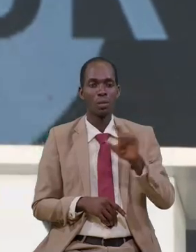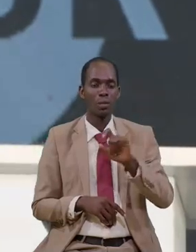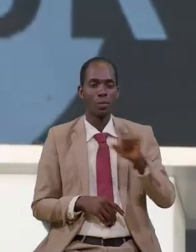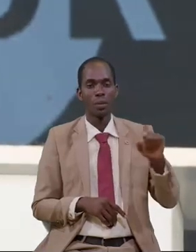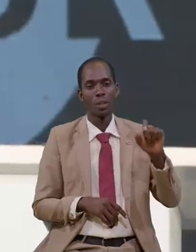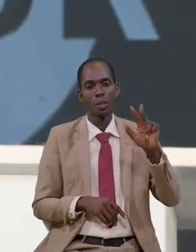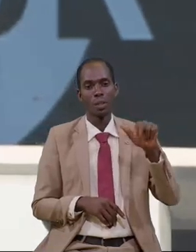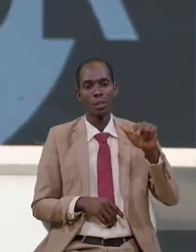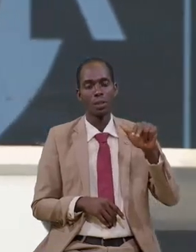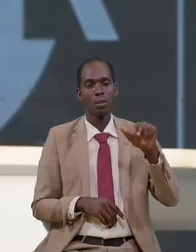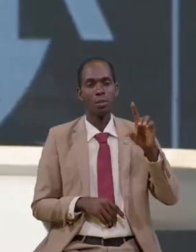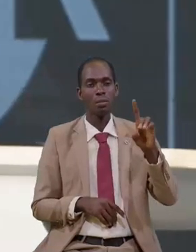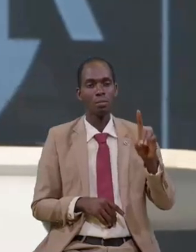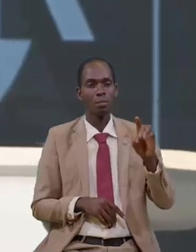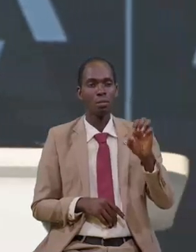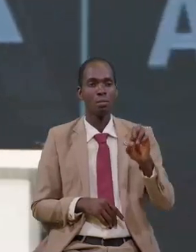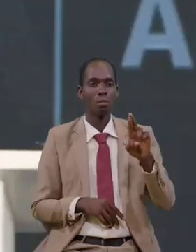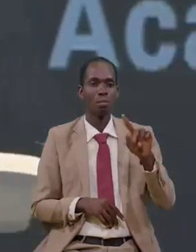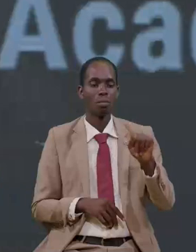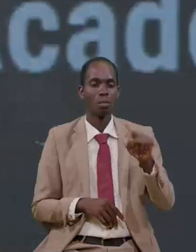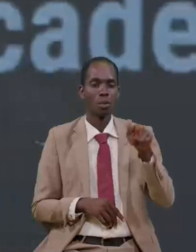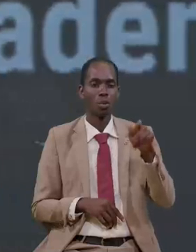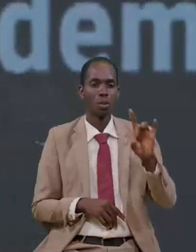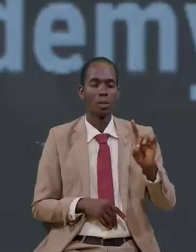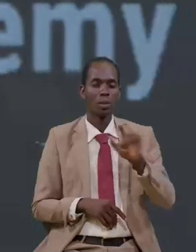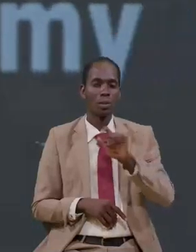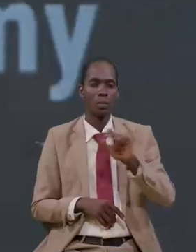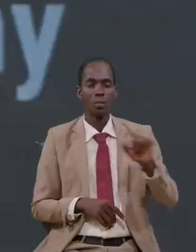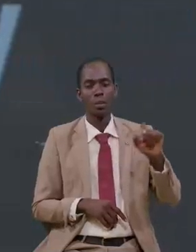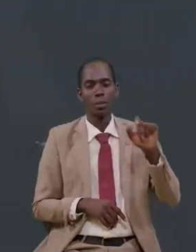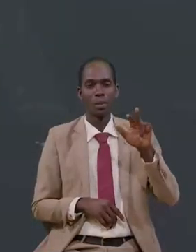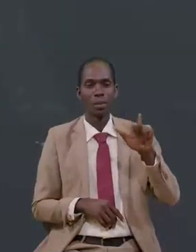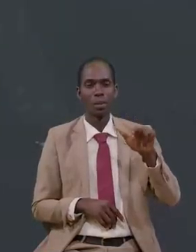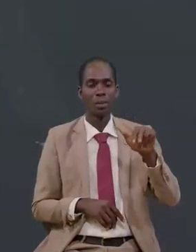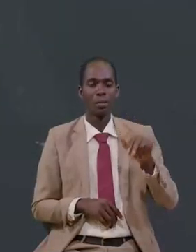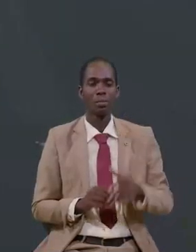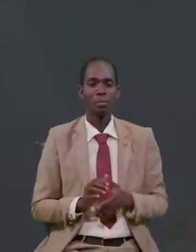verset 13. Deutéronome 28, verset